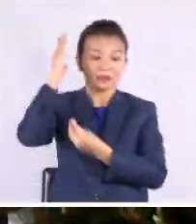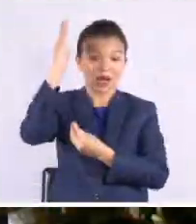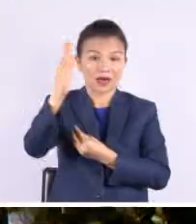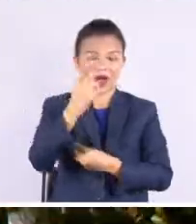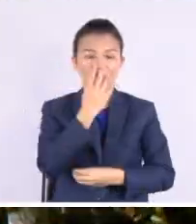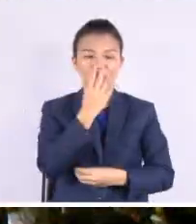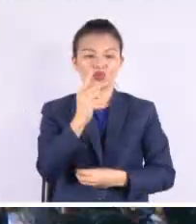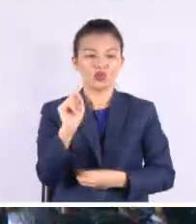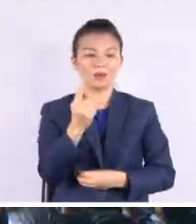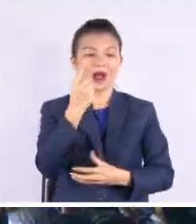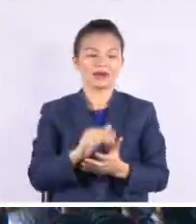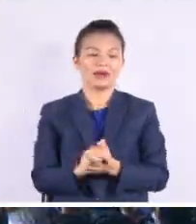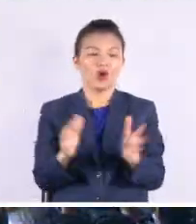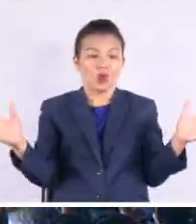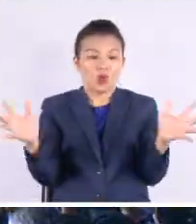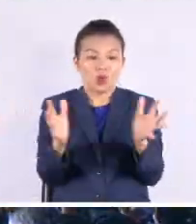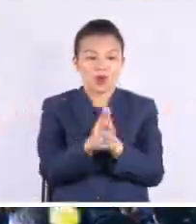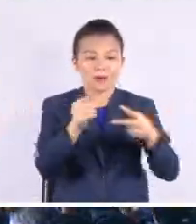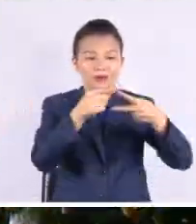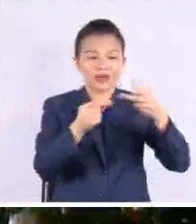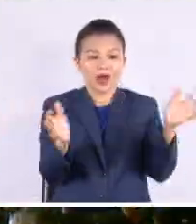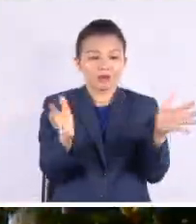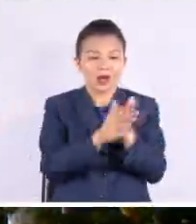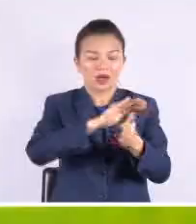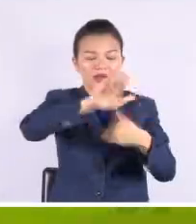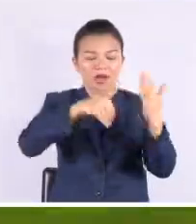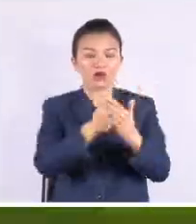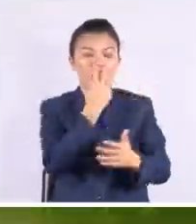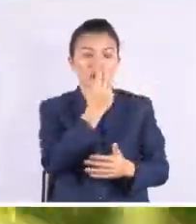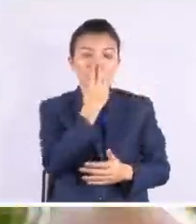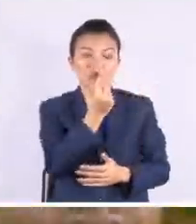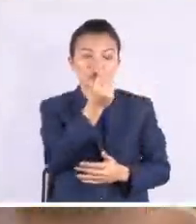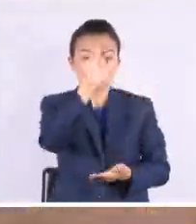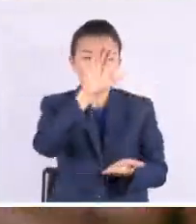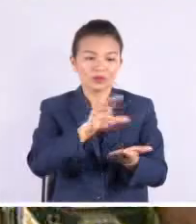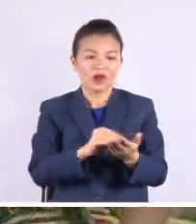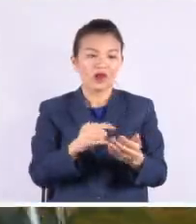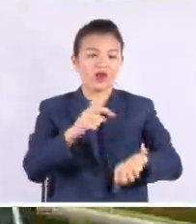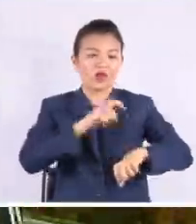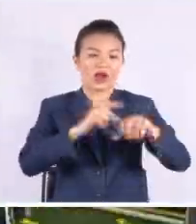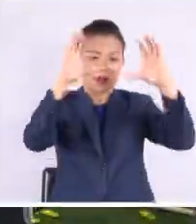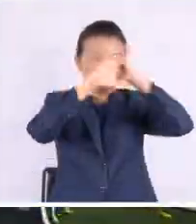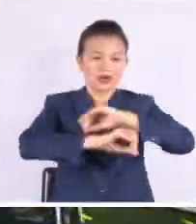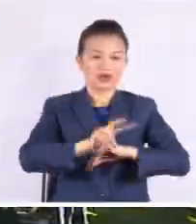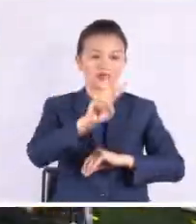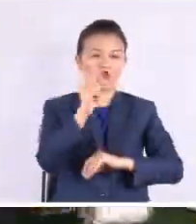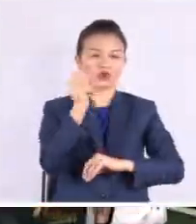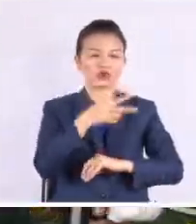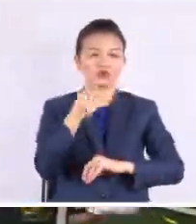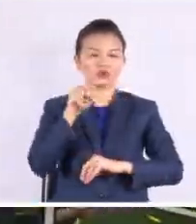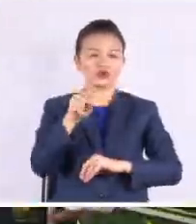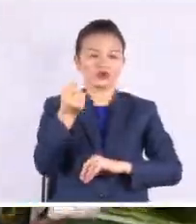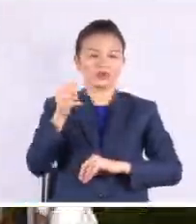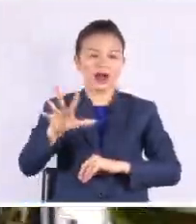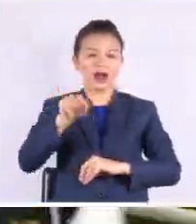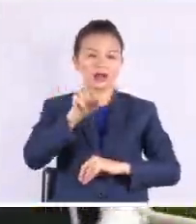ในการจะเป็นการประมวลผลนะครับเกี่ยวกับทุกคู่ที่มาให้ชมการเวลา20:15เช่นเดิมนะครับทางช่องเวิร์คพอยท์